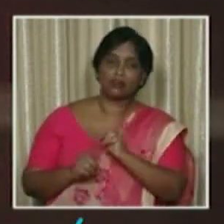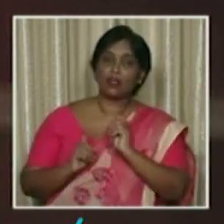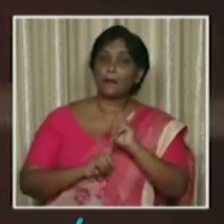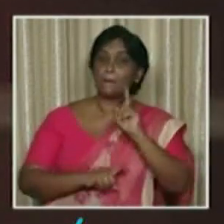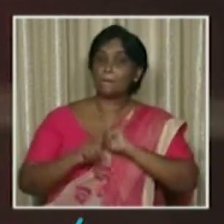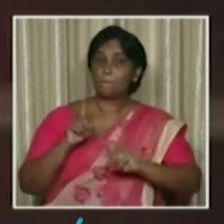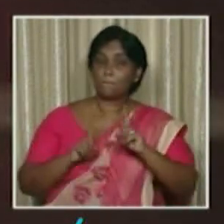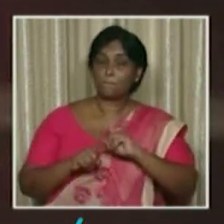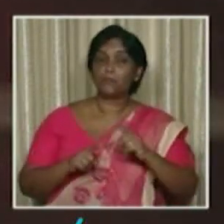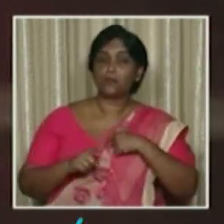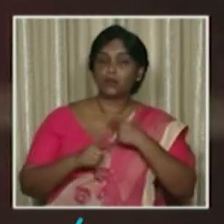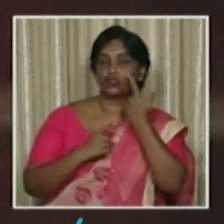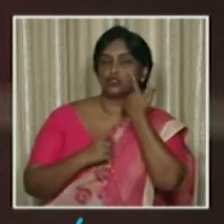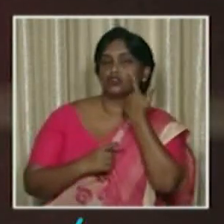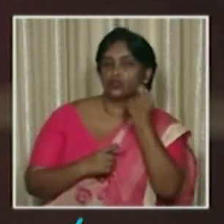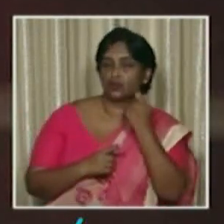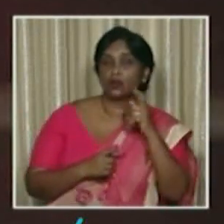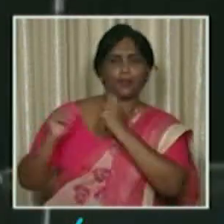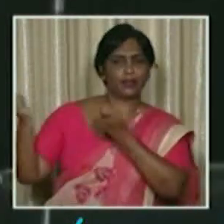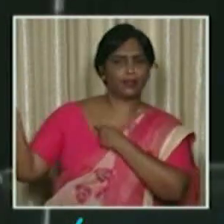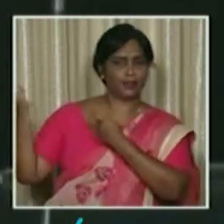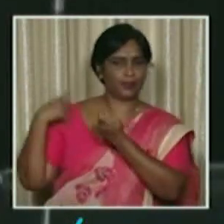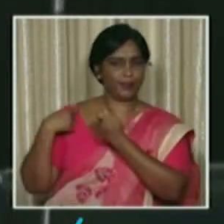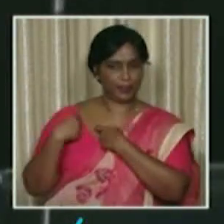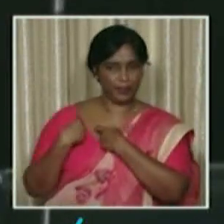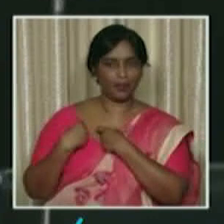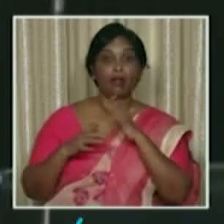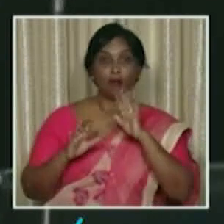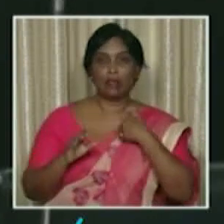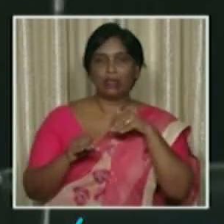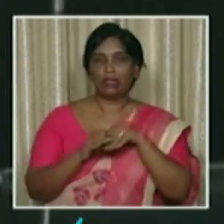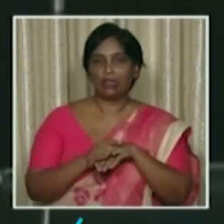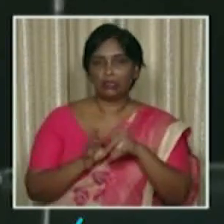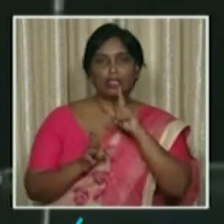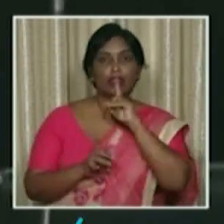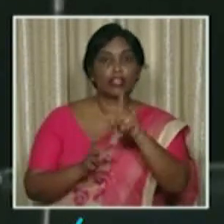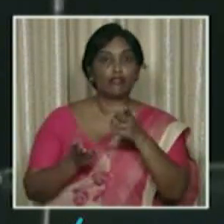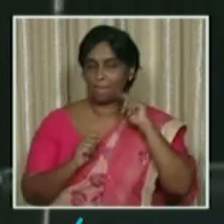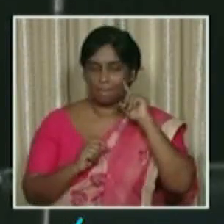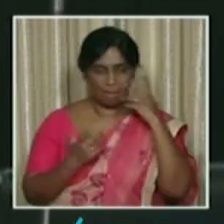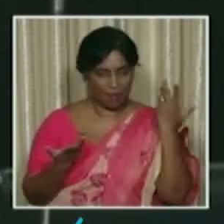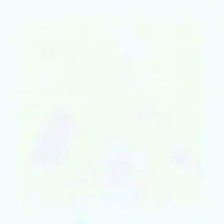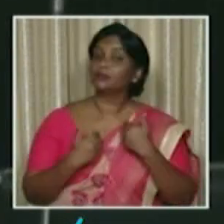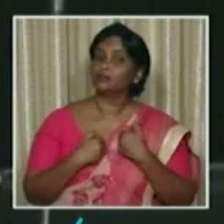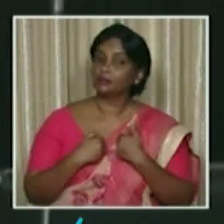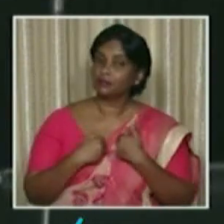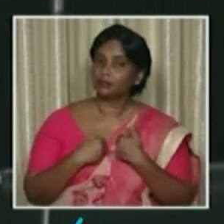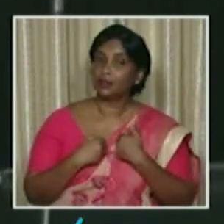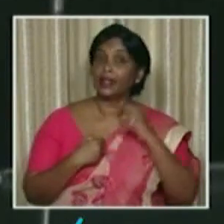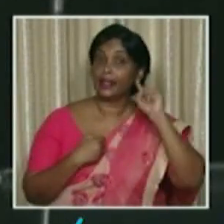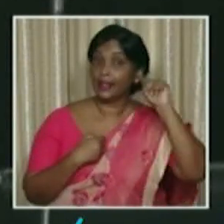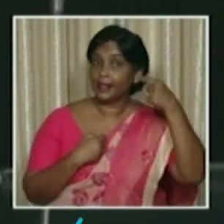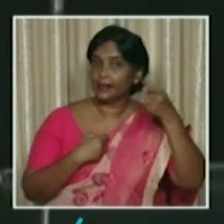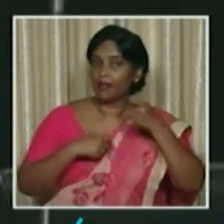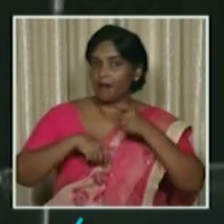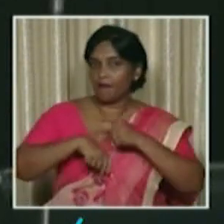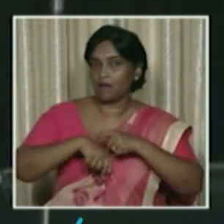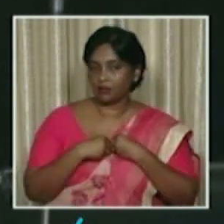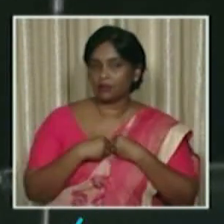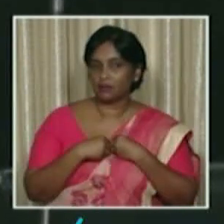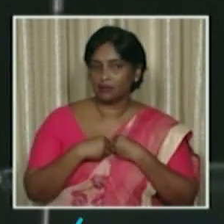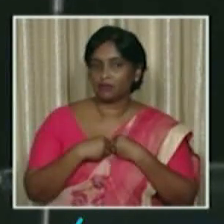පාර්ලිමේන්තුවේ ප්‍රසිද්ධියේ සමාව අයදින්න කියලා විනිසුරුතුමාගෙන්. නමුත් මම හිතියේ නැහැ එතුමා මොනවද කිව්වේ කියලා දන්නේ නැහැ. ඒ නිසා හෙටමට අවස්ථාවක් දෙන්න